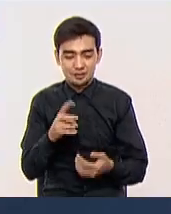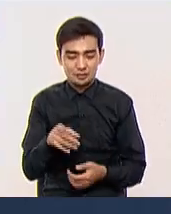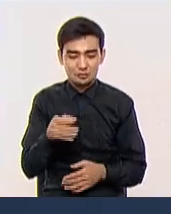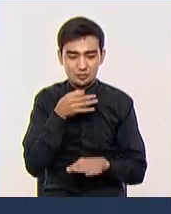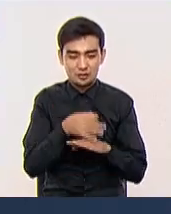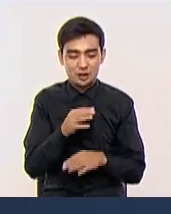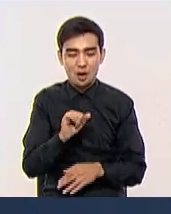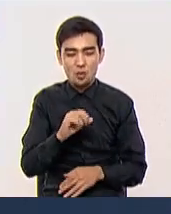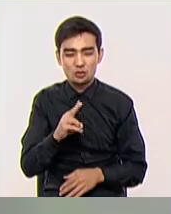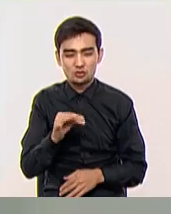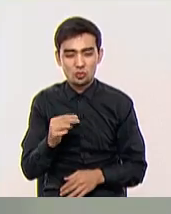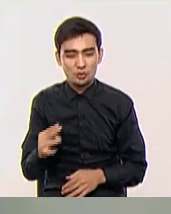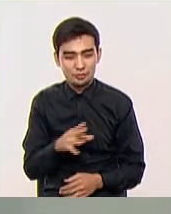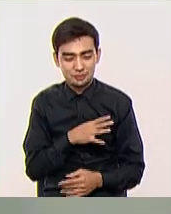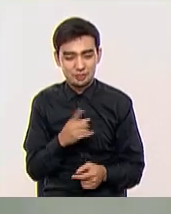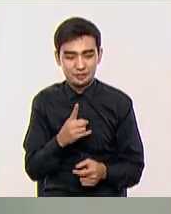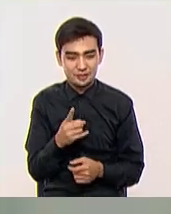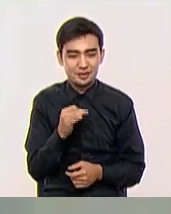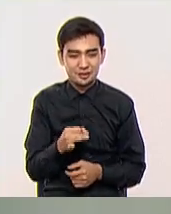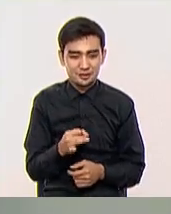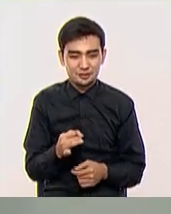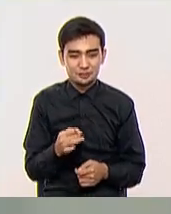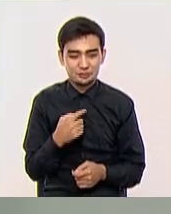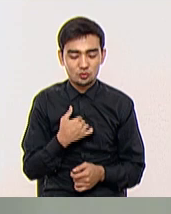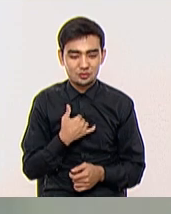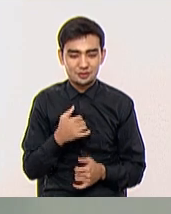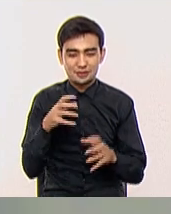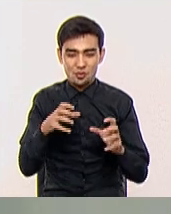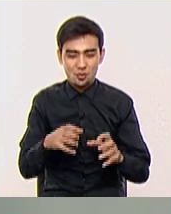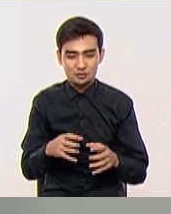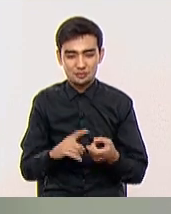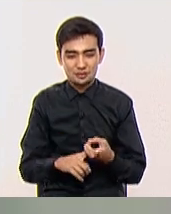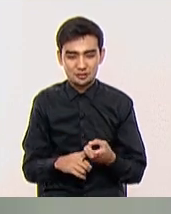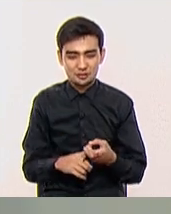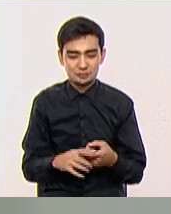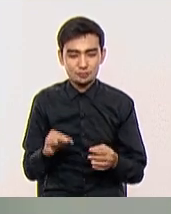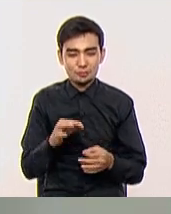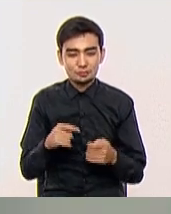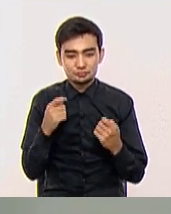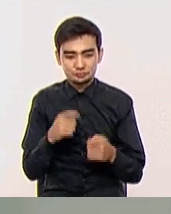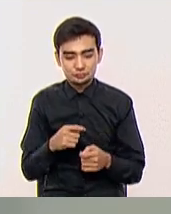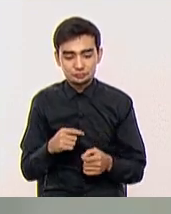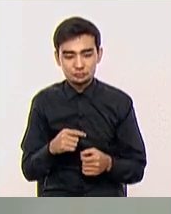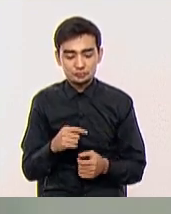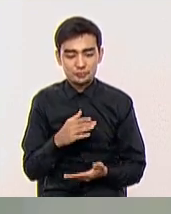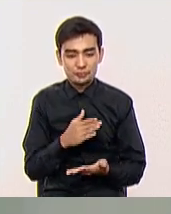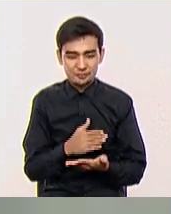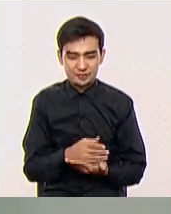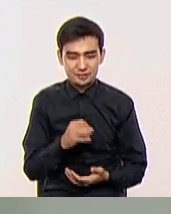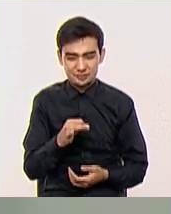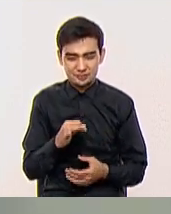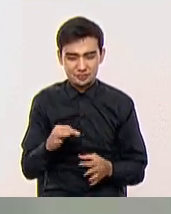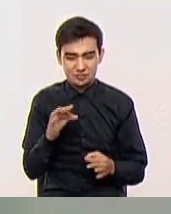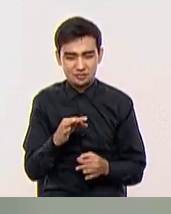Аукцион жүргізген кезде алдымен ол енді біздің заңда ағылшын тәсілі деп аталмайды, бірақ